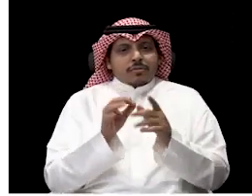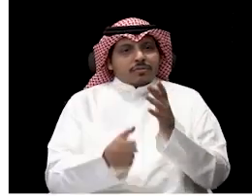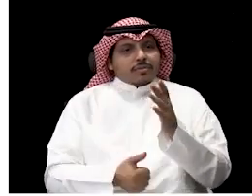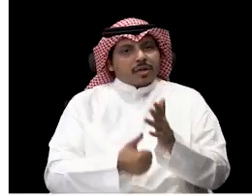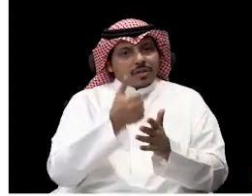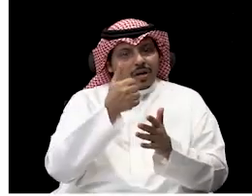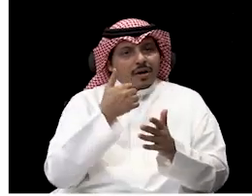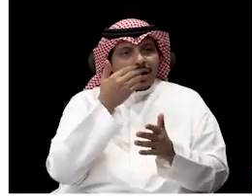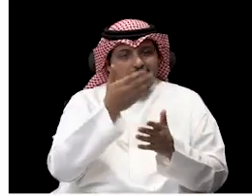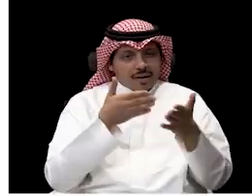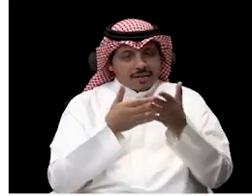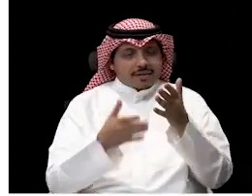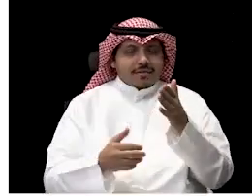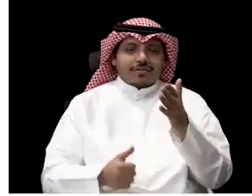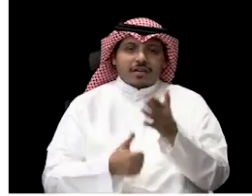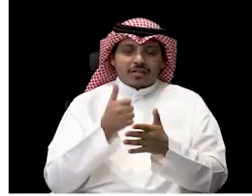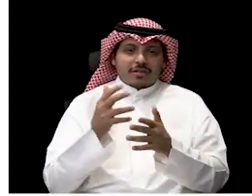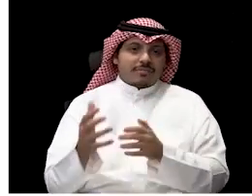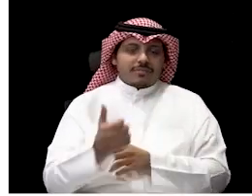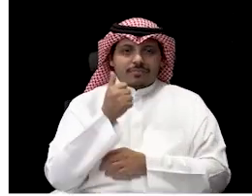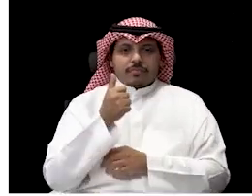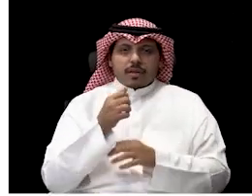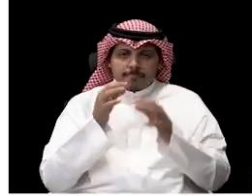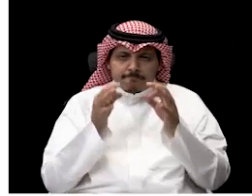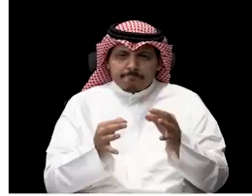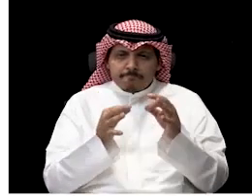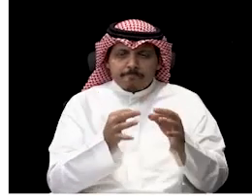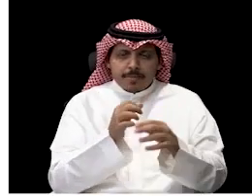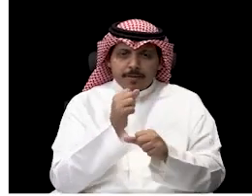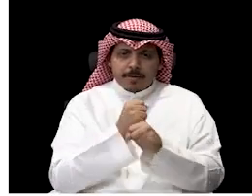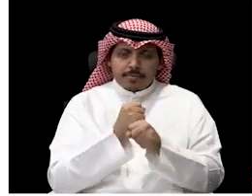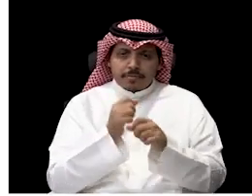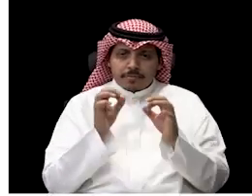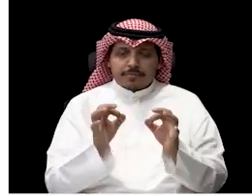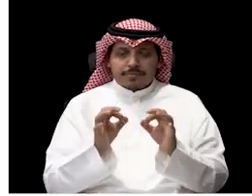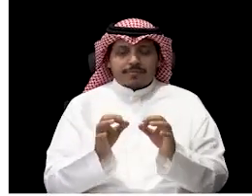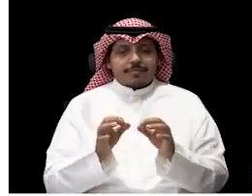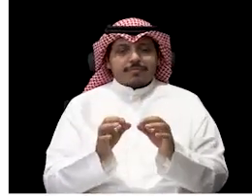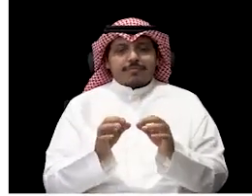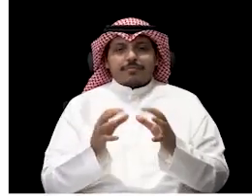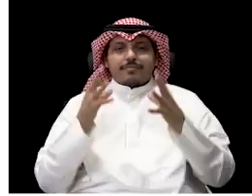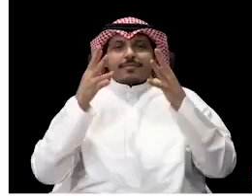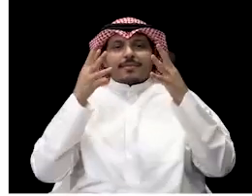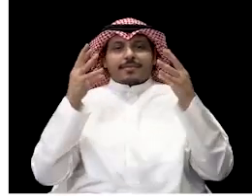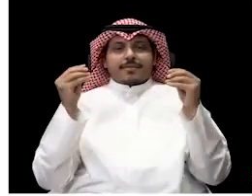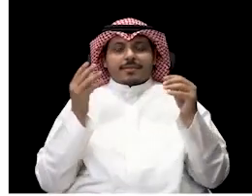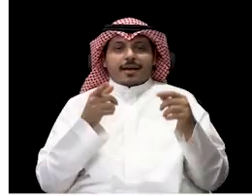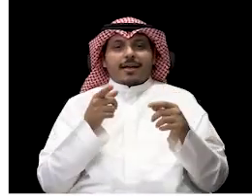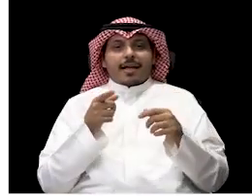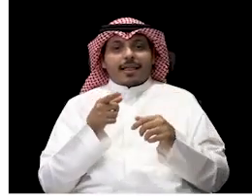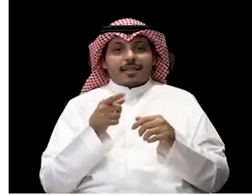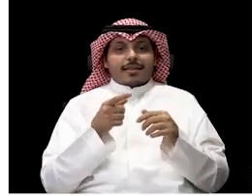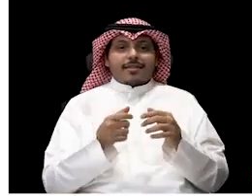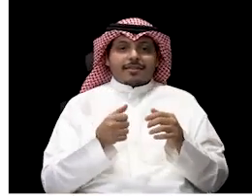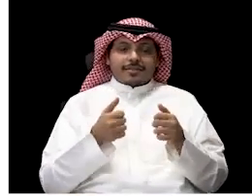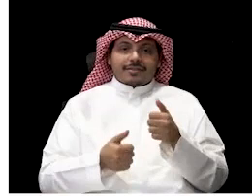النجاح والتفوق، يشترط فيها الإتقان والعمل الجيد، ومن ثم الشعور بالرضا والارتياح. هذه